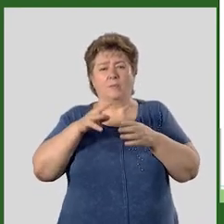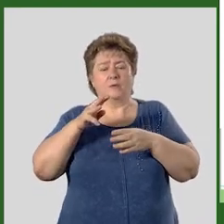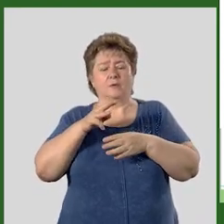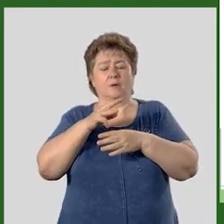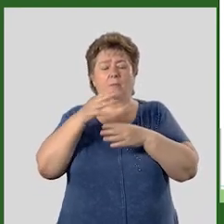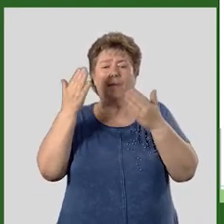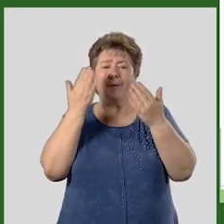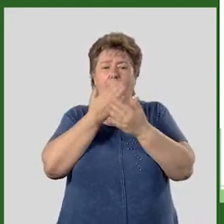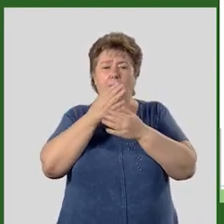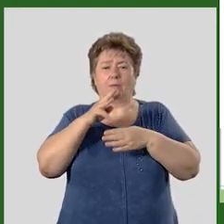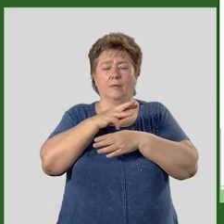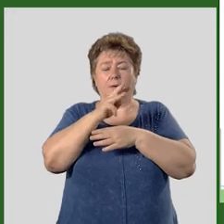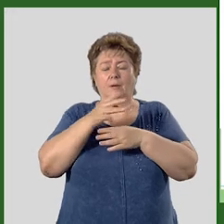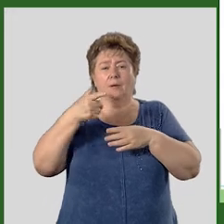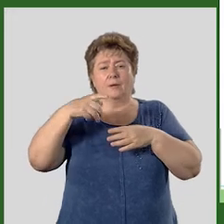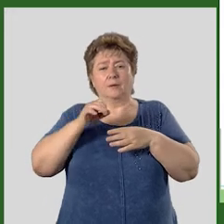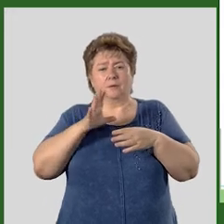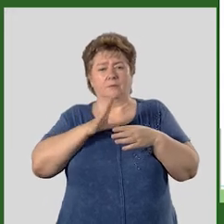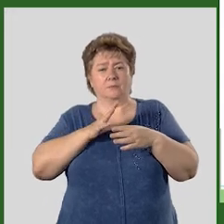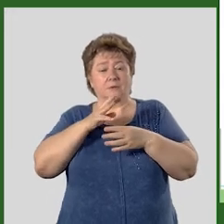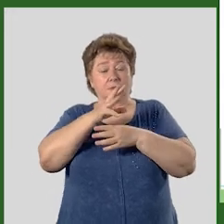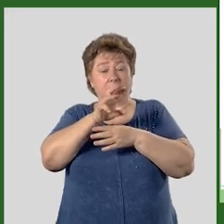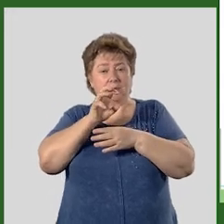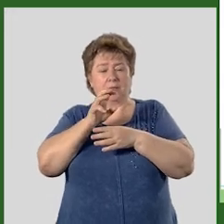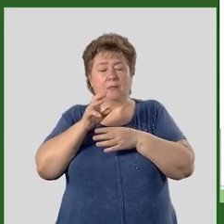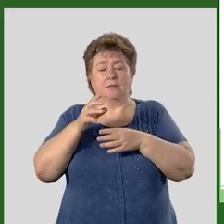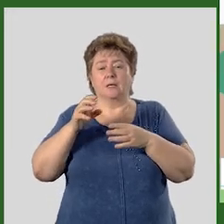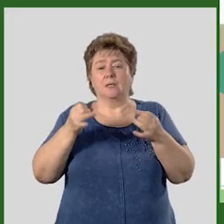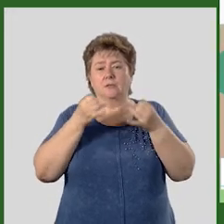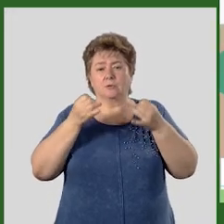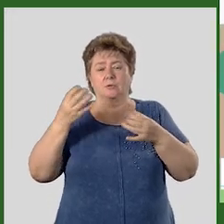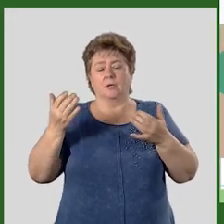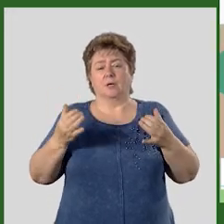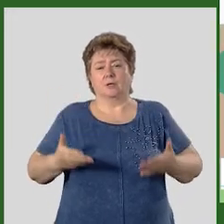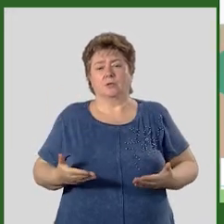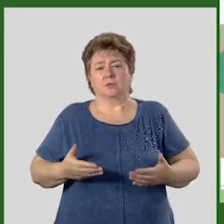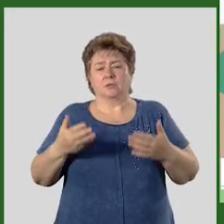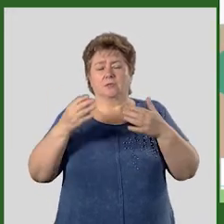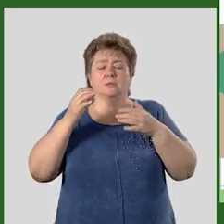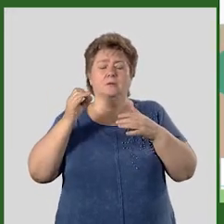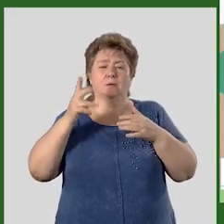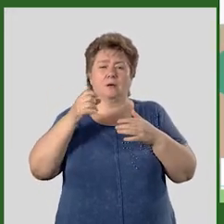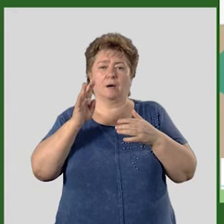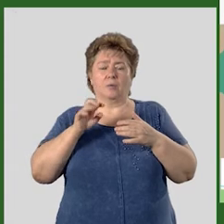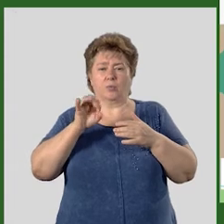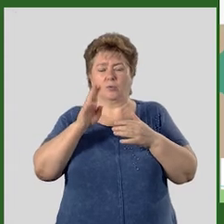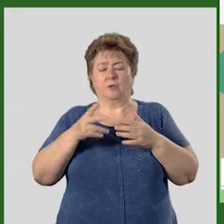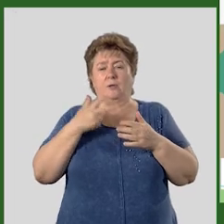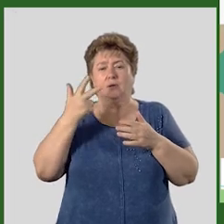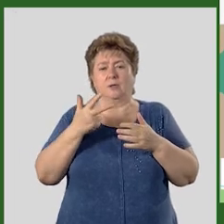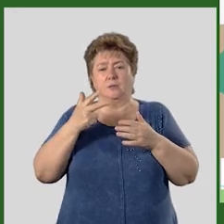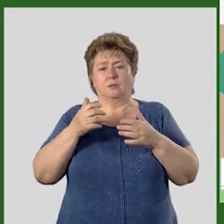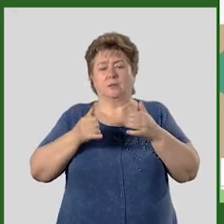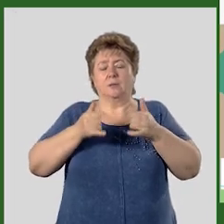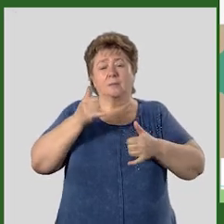где снималась история жизни о Гарри Поттере. И третье. Потоптаться